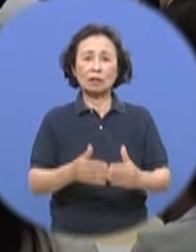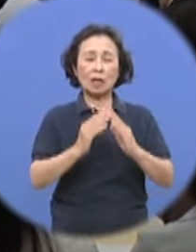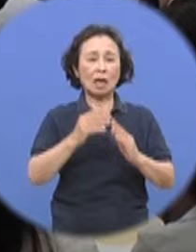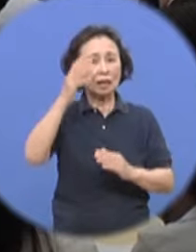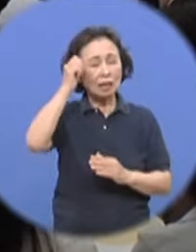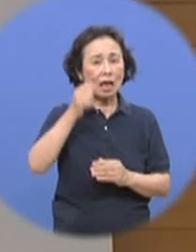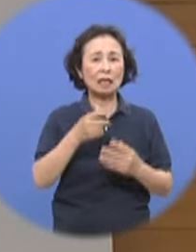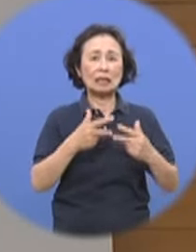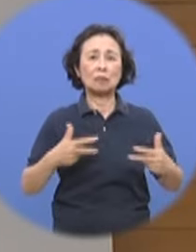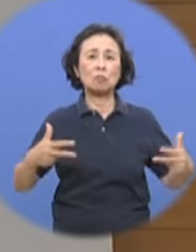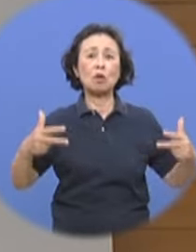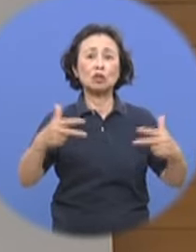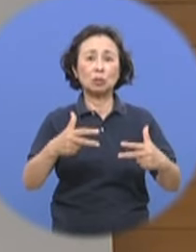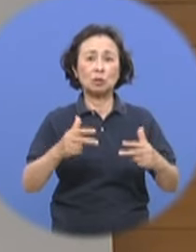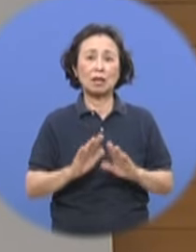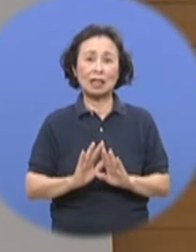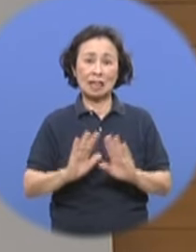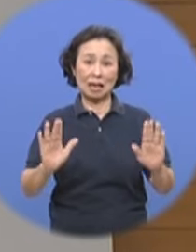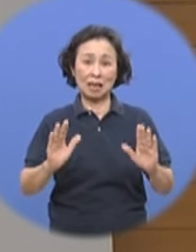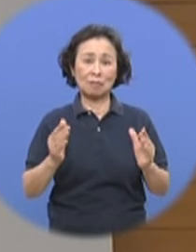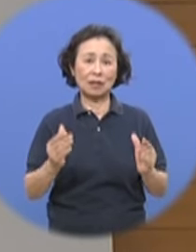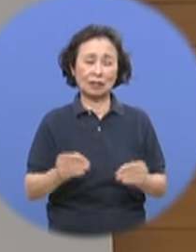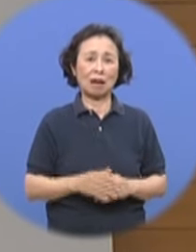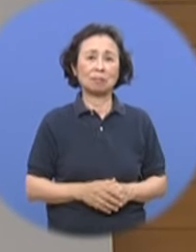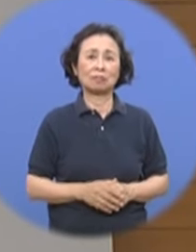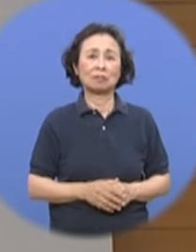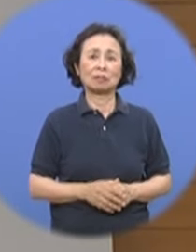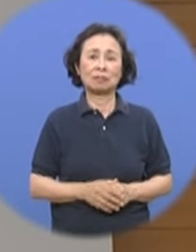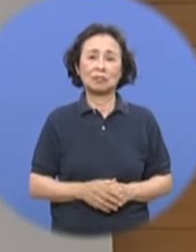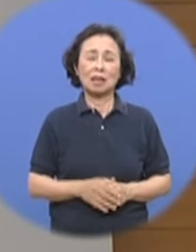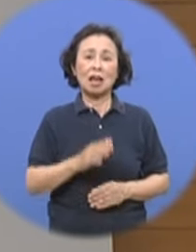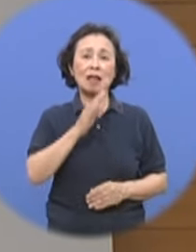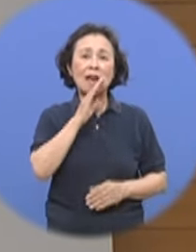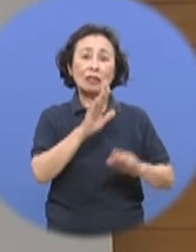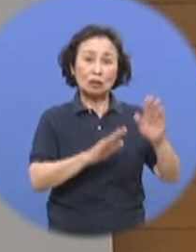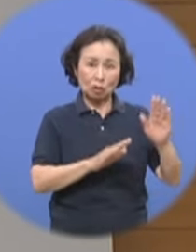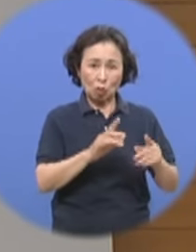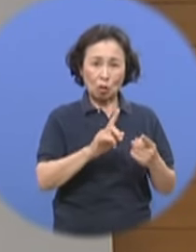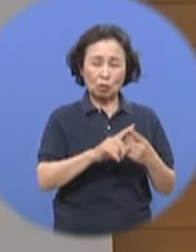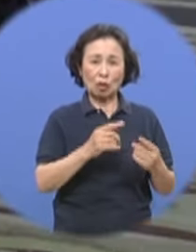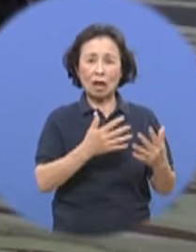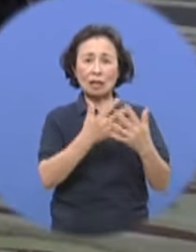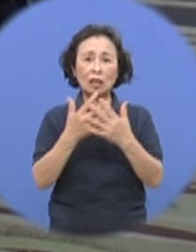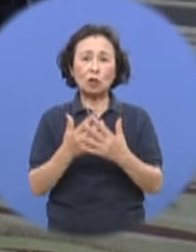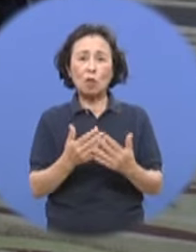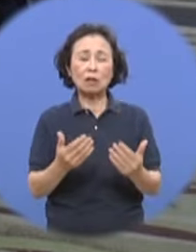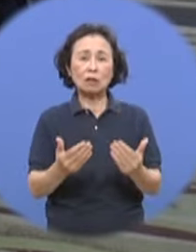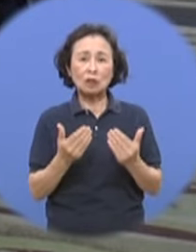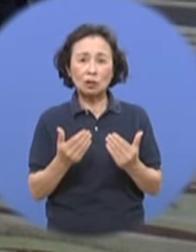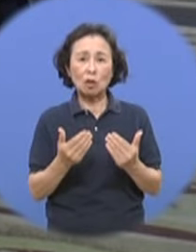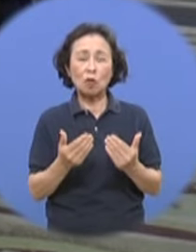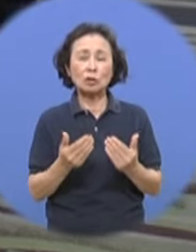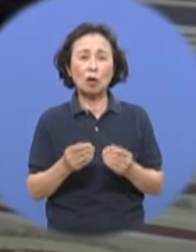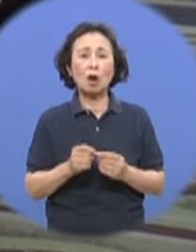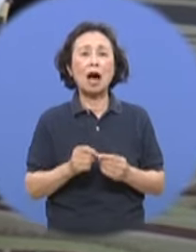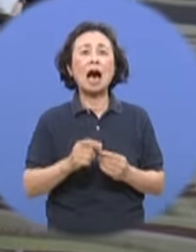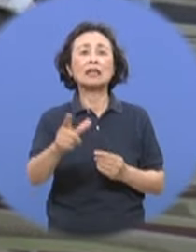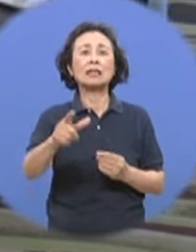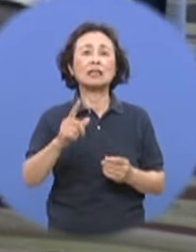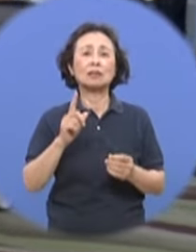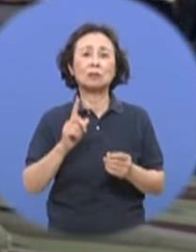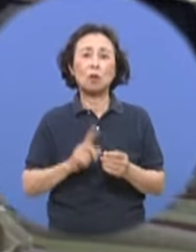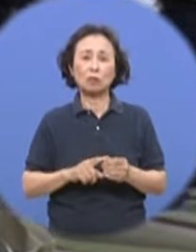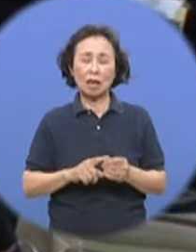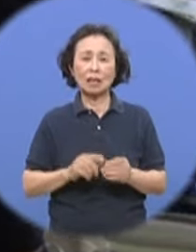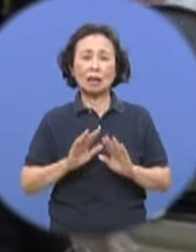シンポジウムが開かれました。子ども食堂の現状やネットワークの必要性を発信しようと行われ